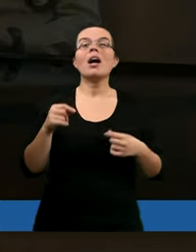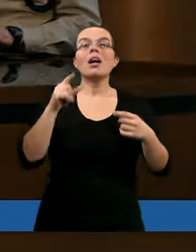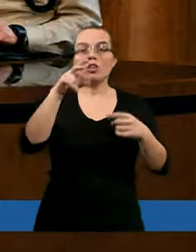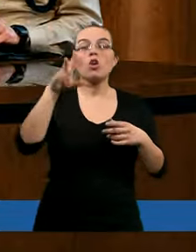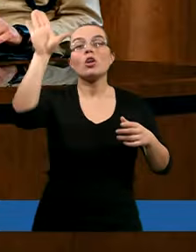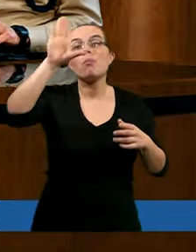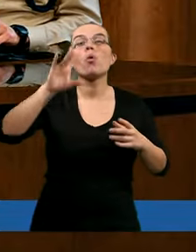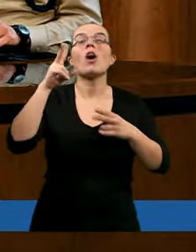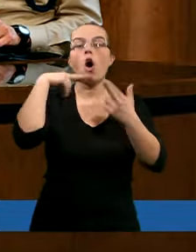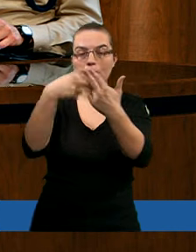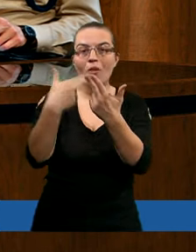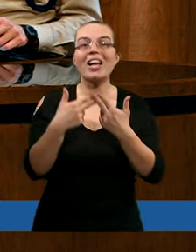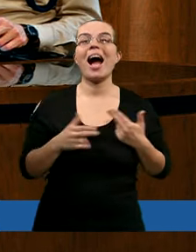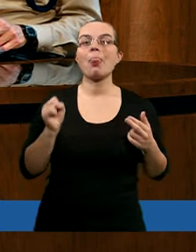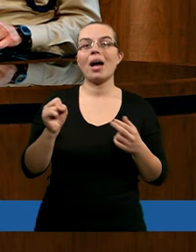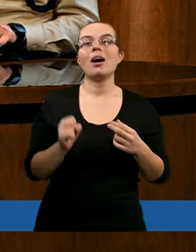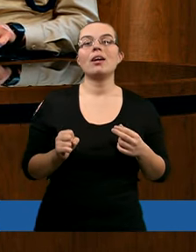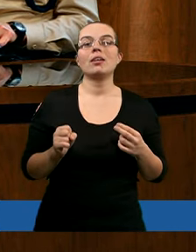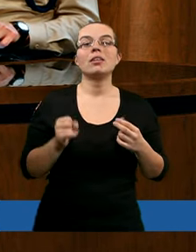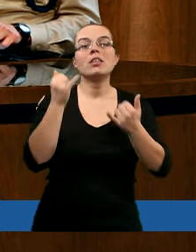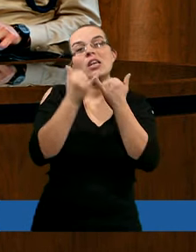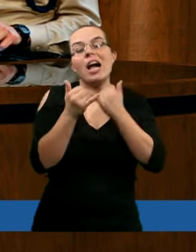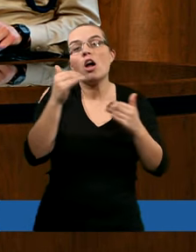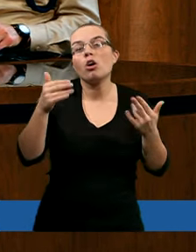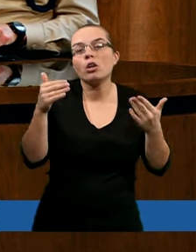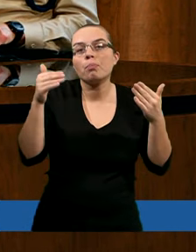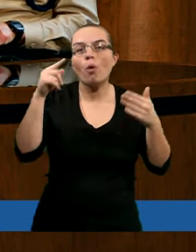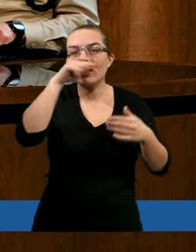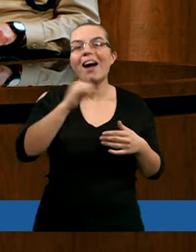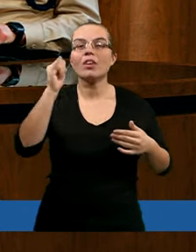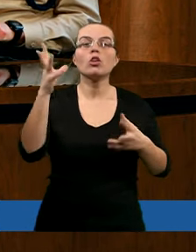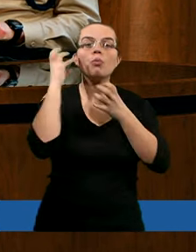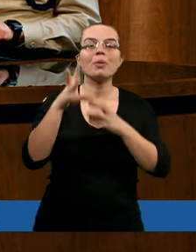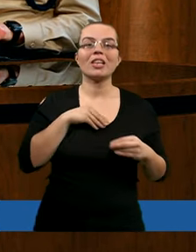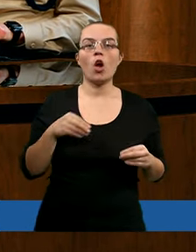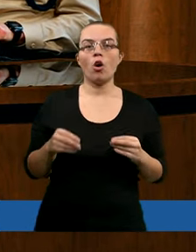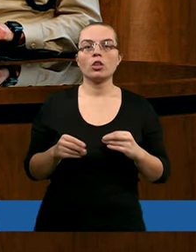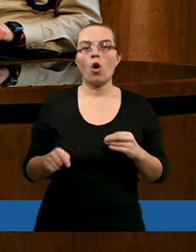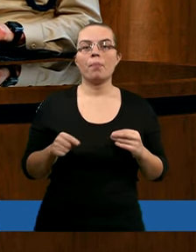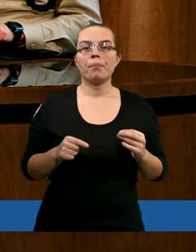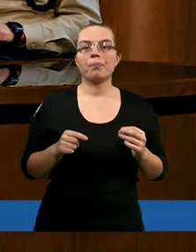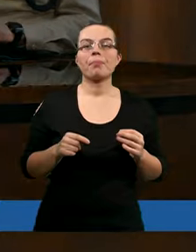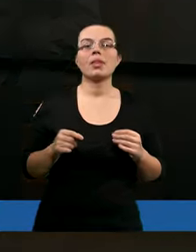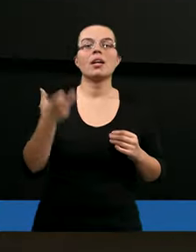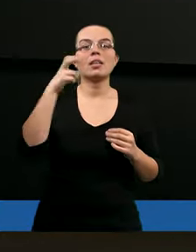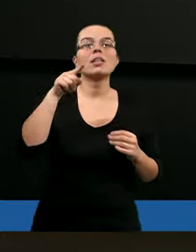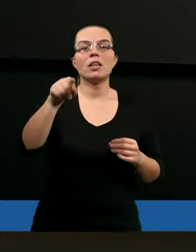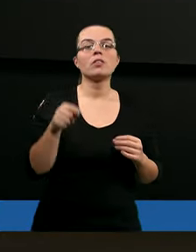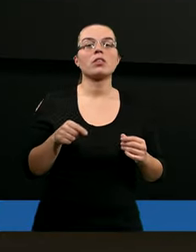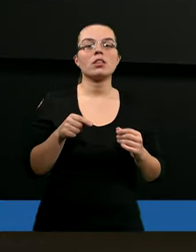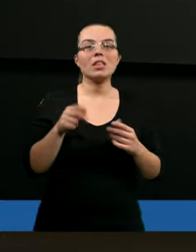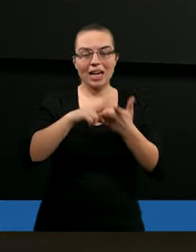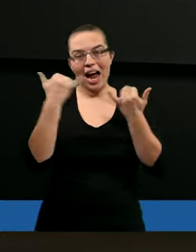odpowiada. Bóg nie wilczy i Bóg nie jest głuchy. Tylko sięgnąć po to. Bóg się jawi